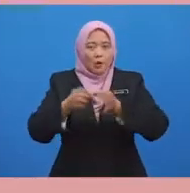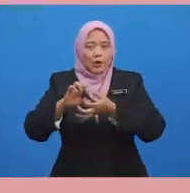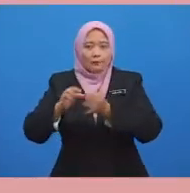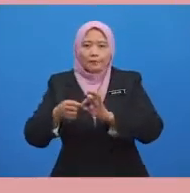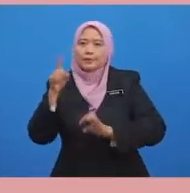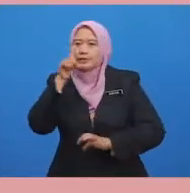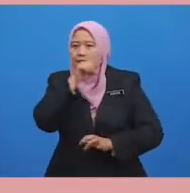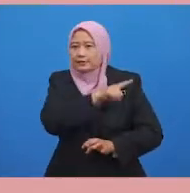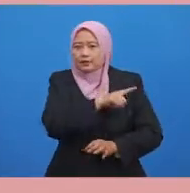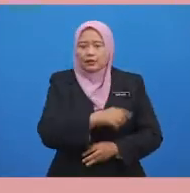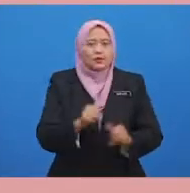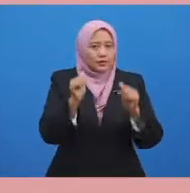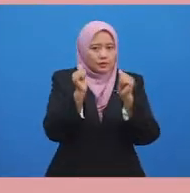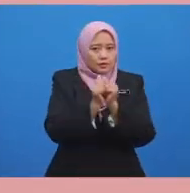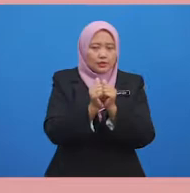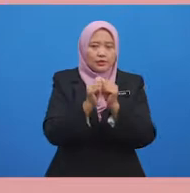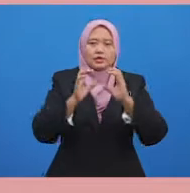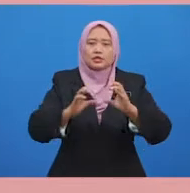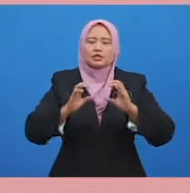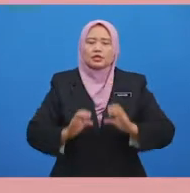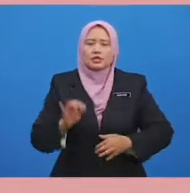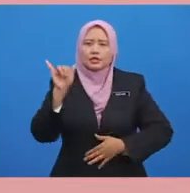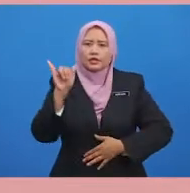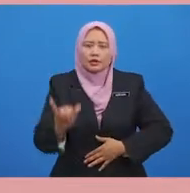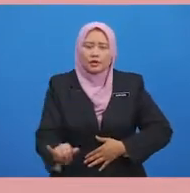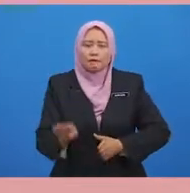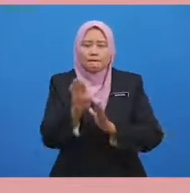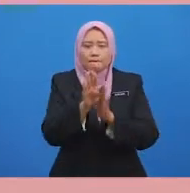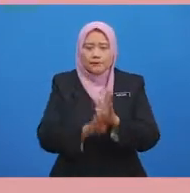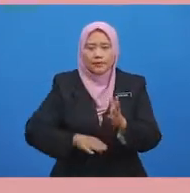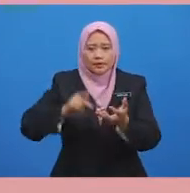ini dengan cara yang berkesan?